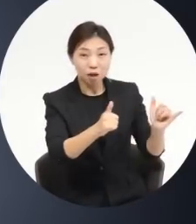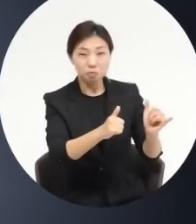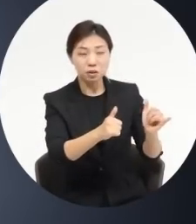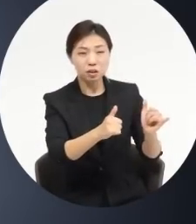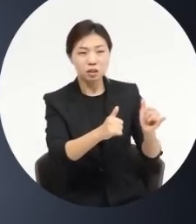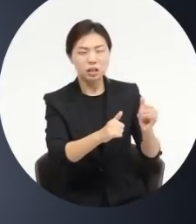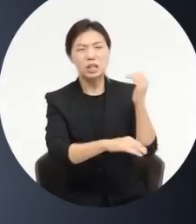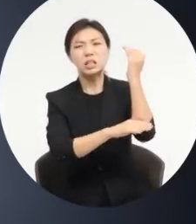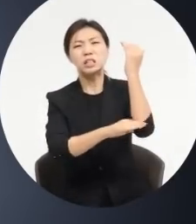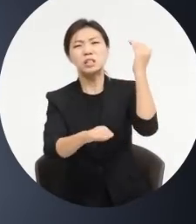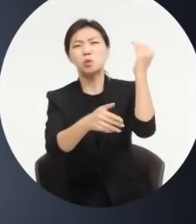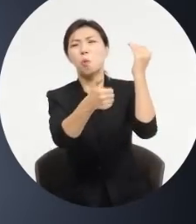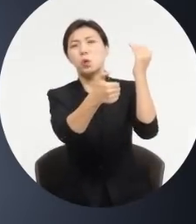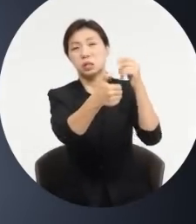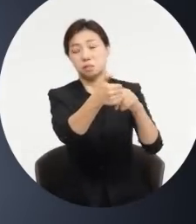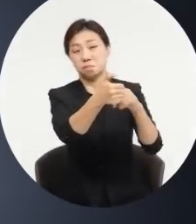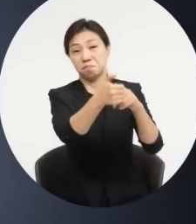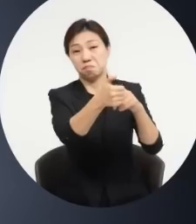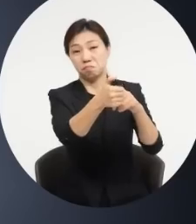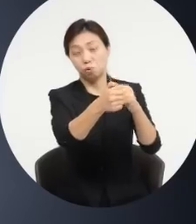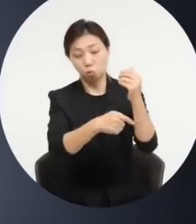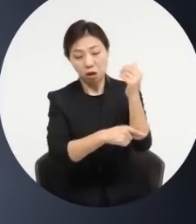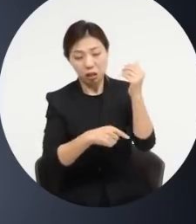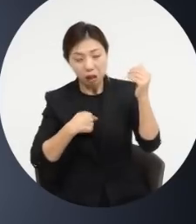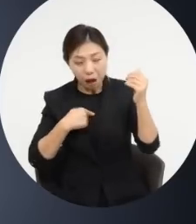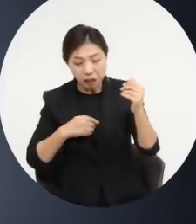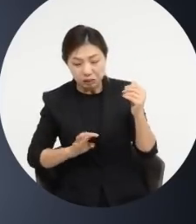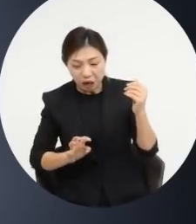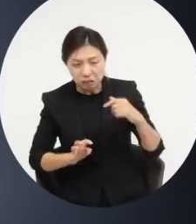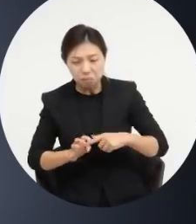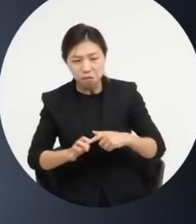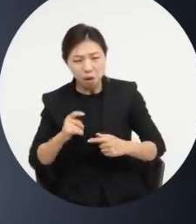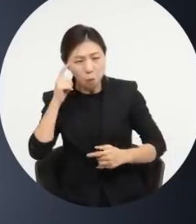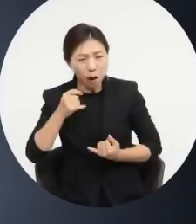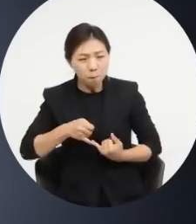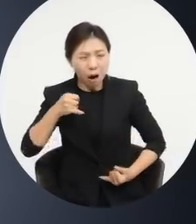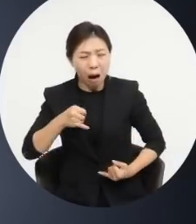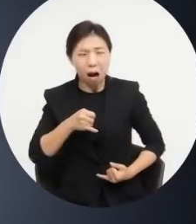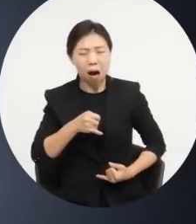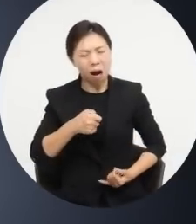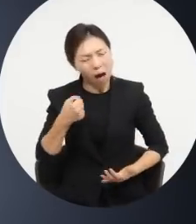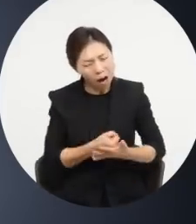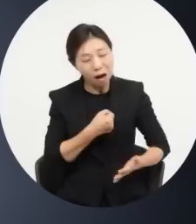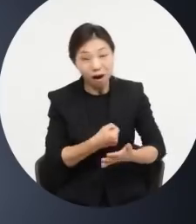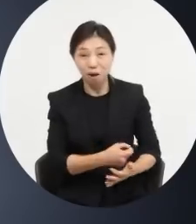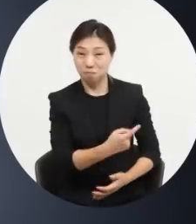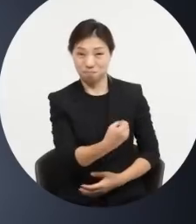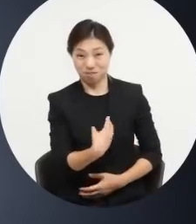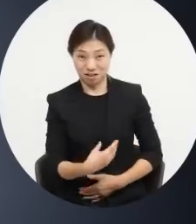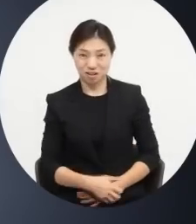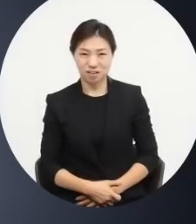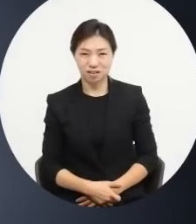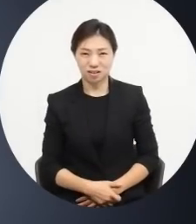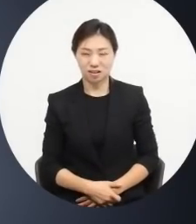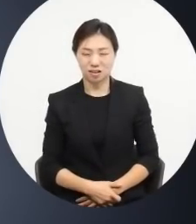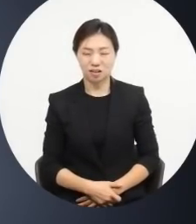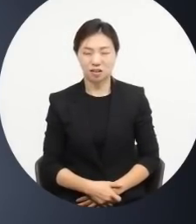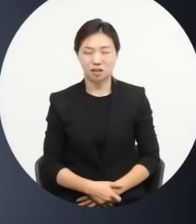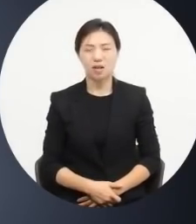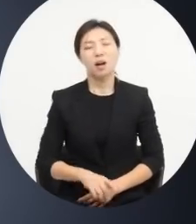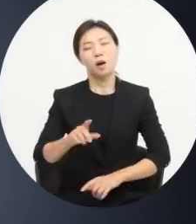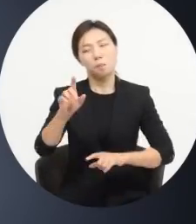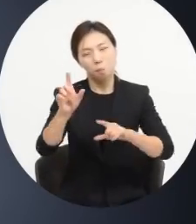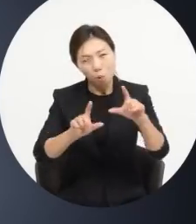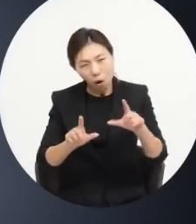잡아가 여했다고 그렇게 한탄을 하거든요. 그래서 이 존재 자체는,